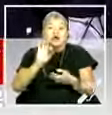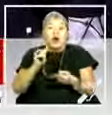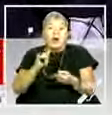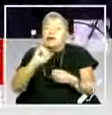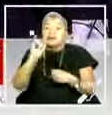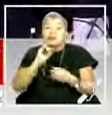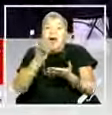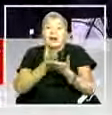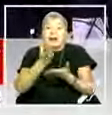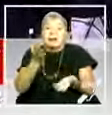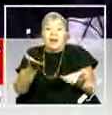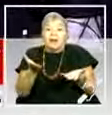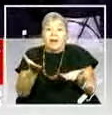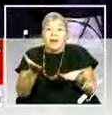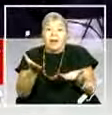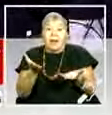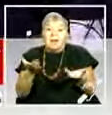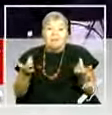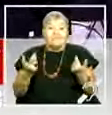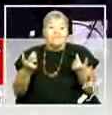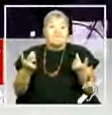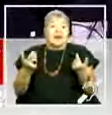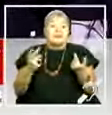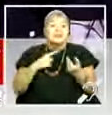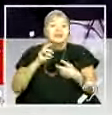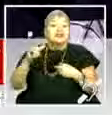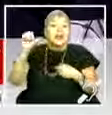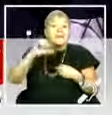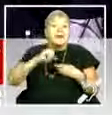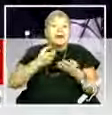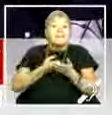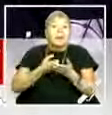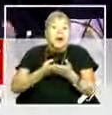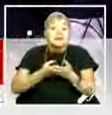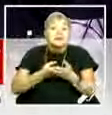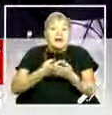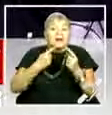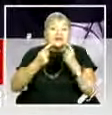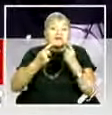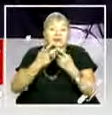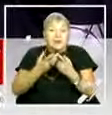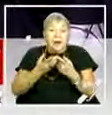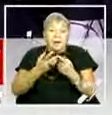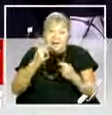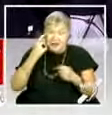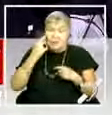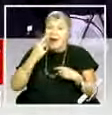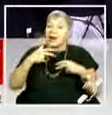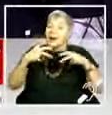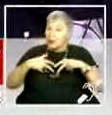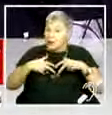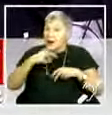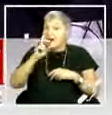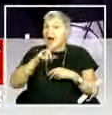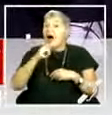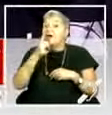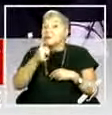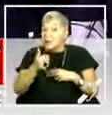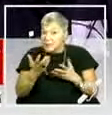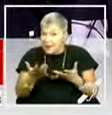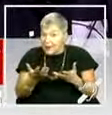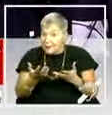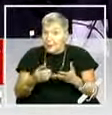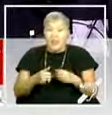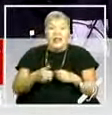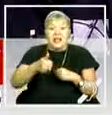pică prost? Nu. Și cine pică prost în discuția asta? Dreptate se pare că ucrainenii că sunt acolo acele drone. Pe Twitter și ieri